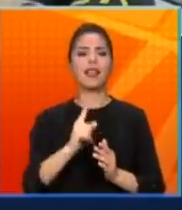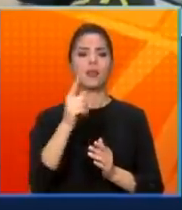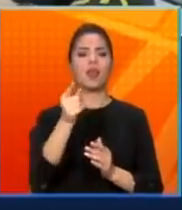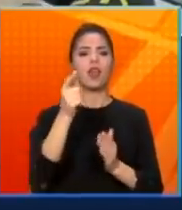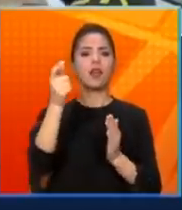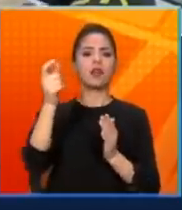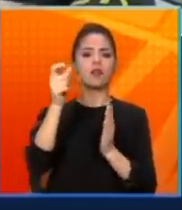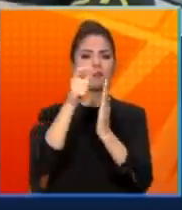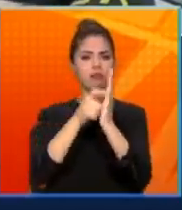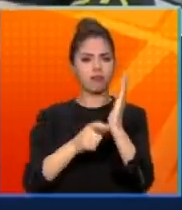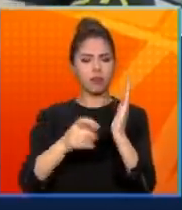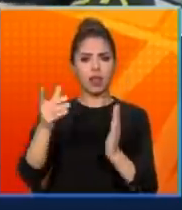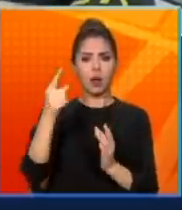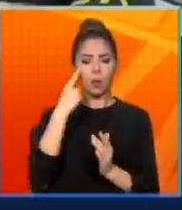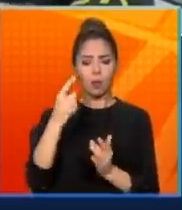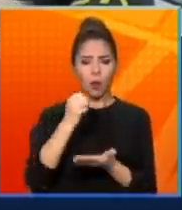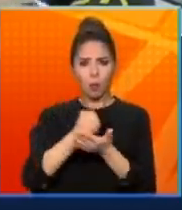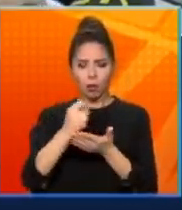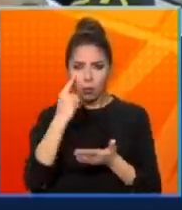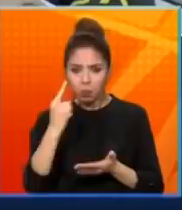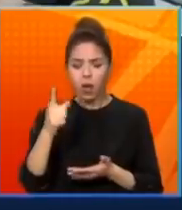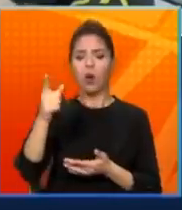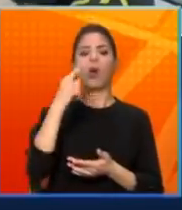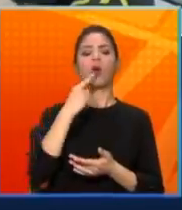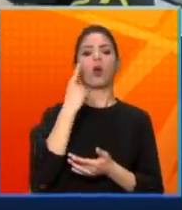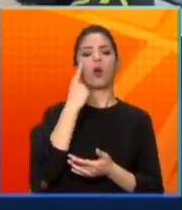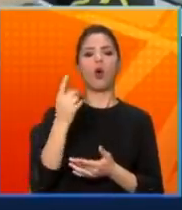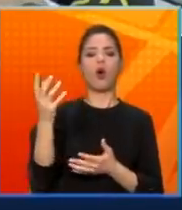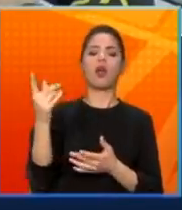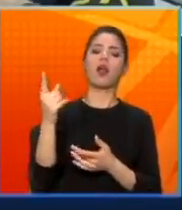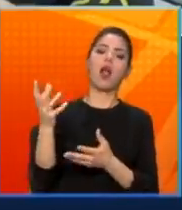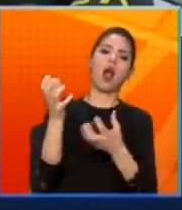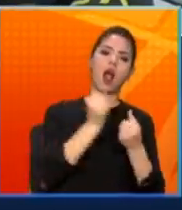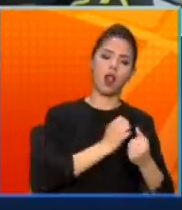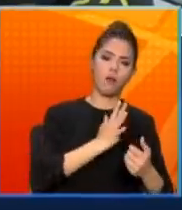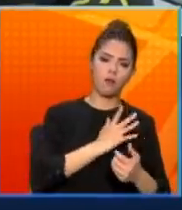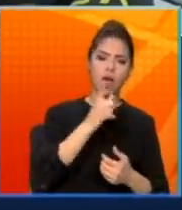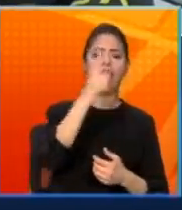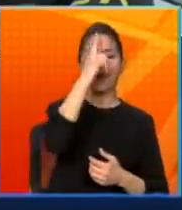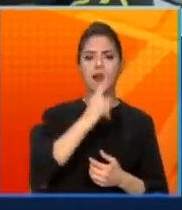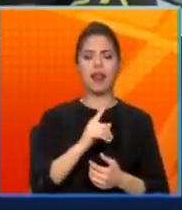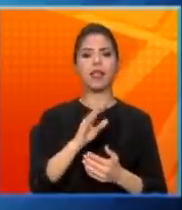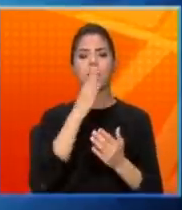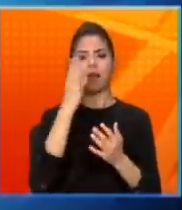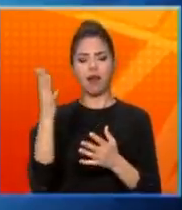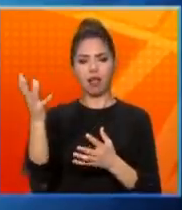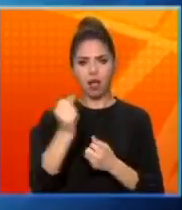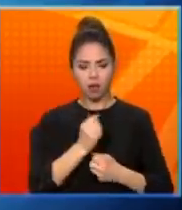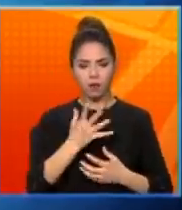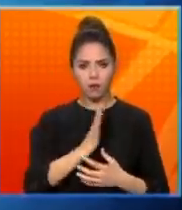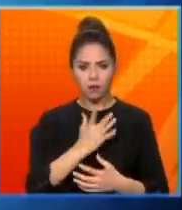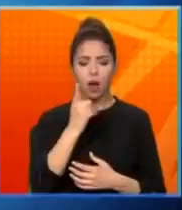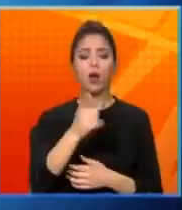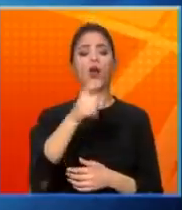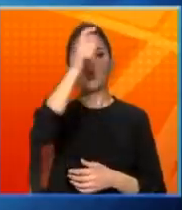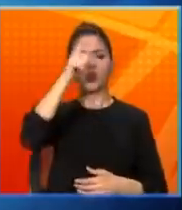uğradıysa içeri almamayı, bu çerçevede bir resmi belge talebimiz olacak. Türkiye